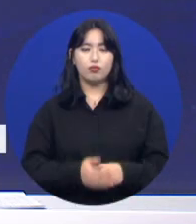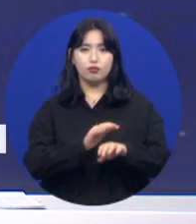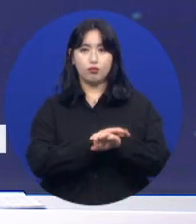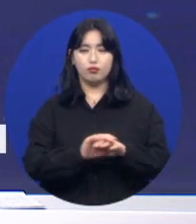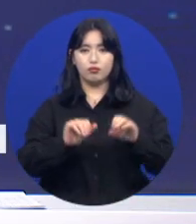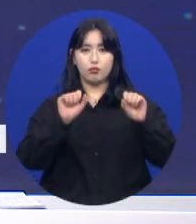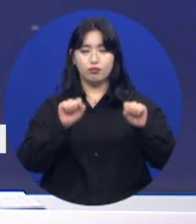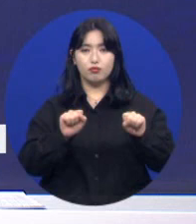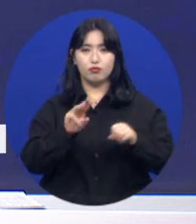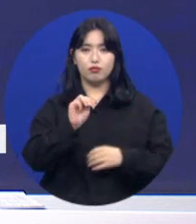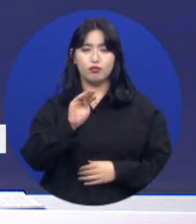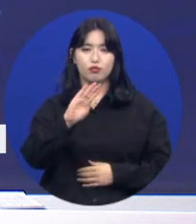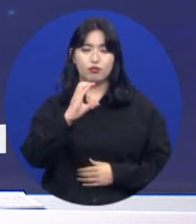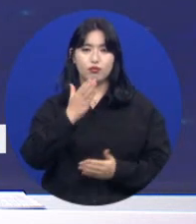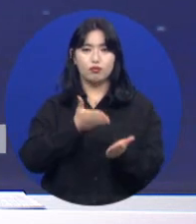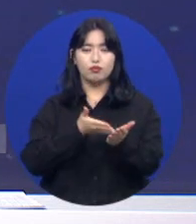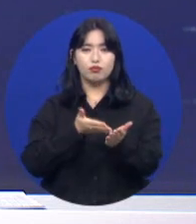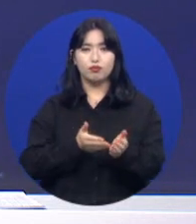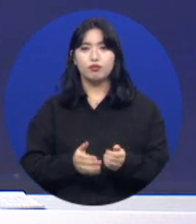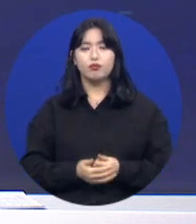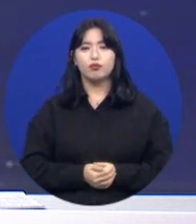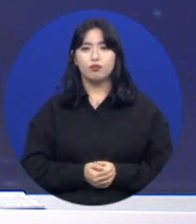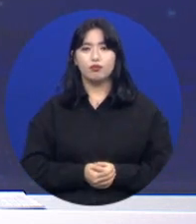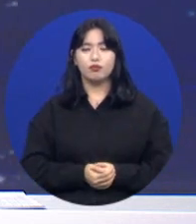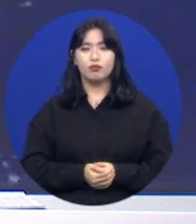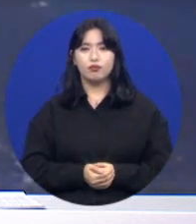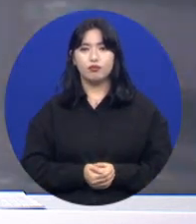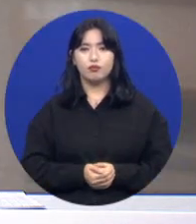시청자 여러분 안녕하십니까? 뉴스데스크 제주입니다.